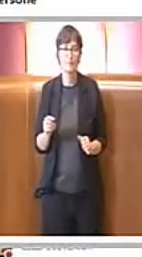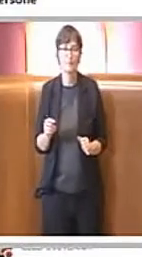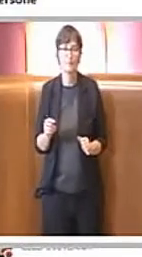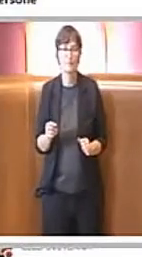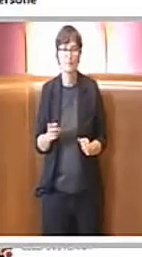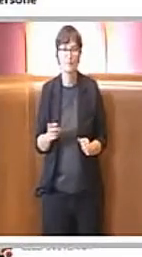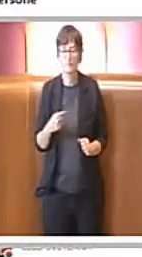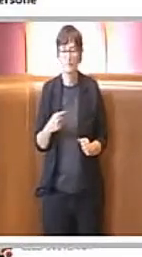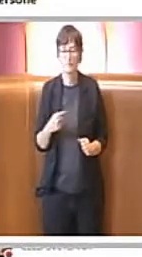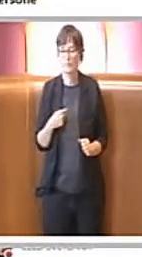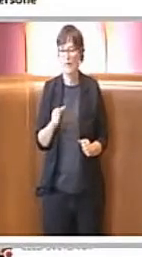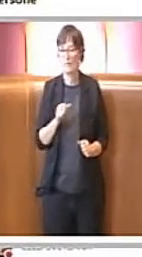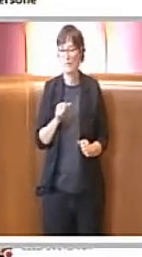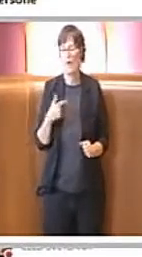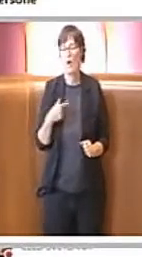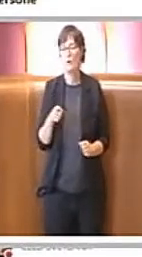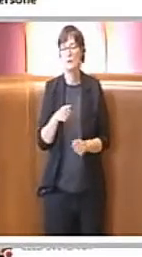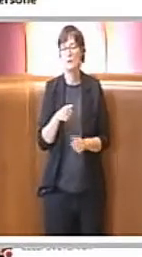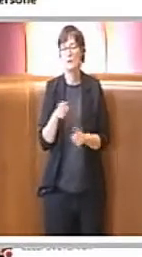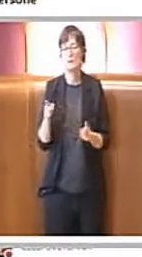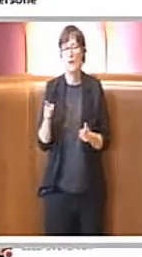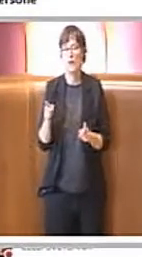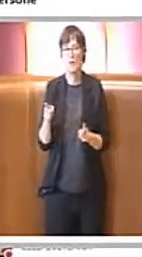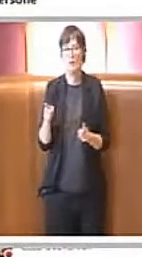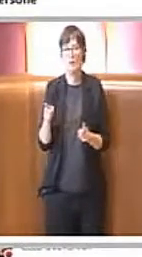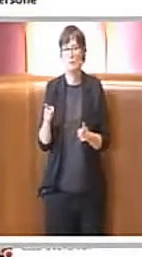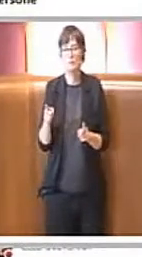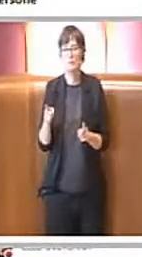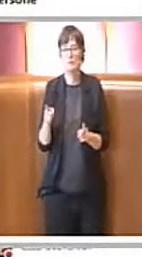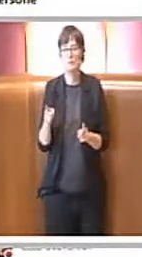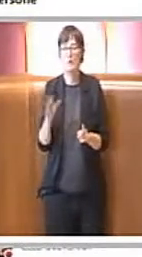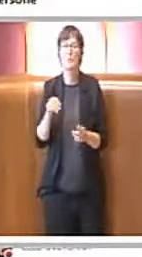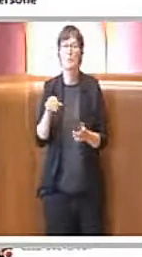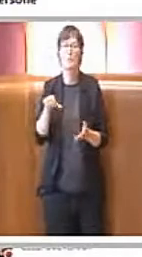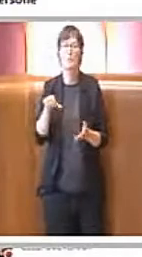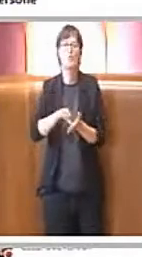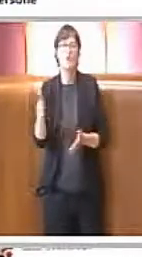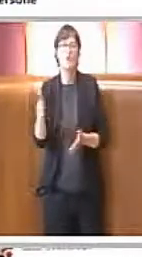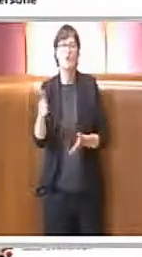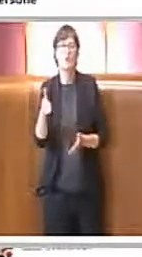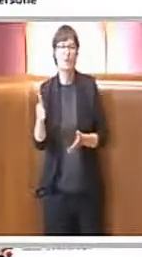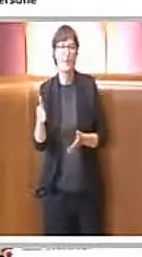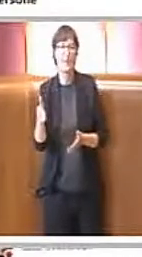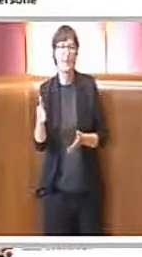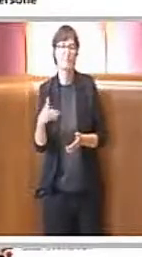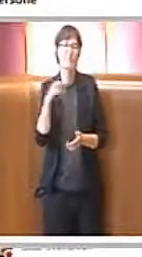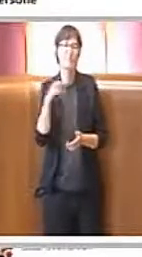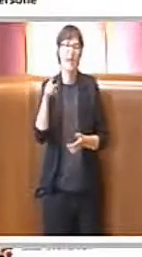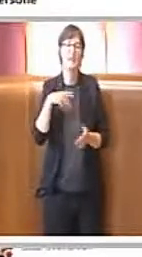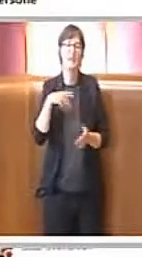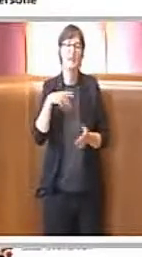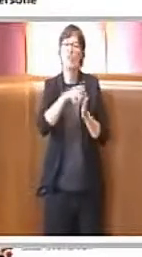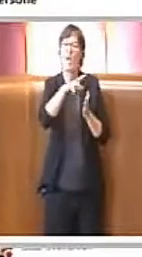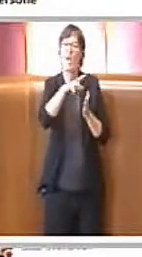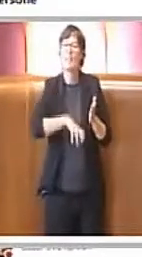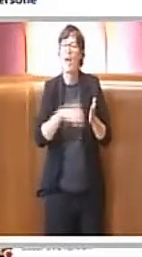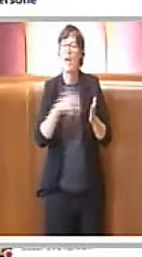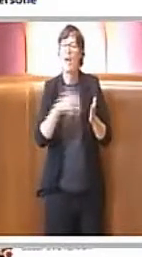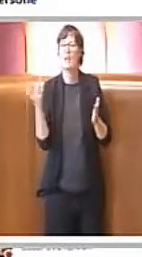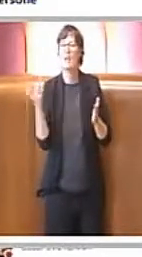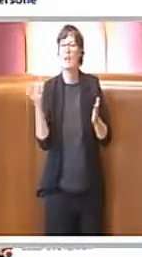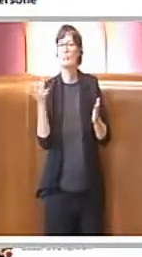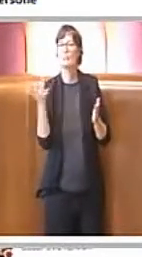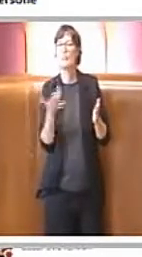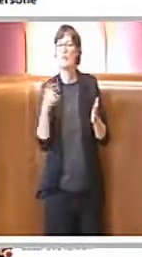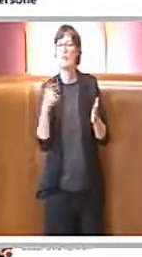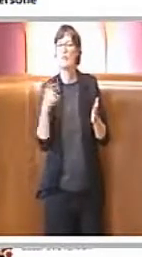insomma, le illazioni che sono state fatte soprattutto al centro-est, cioè il fatto che questa delibera non è stata sviscerata, che non è stata